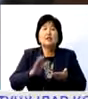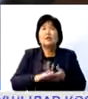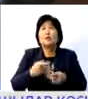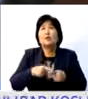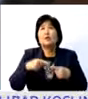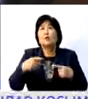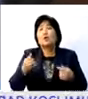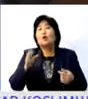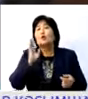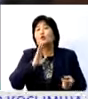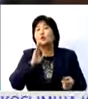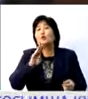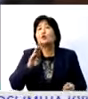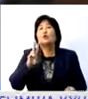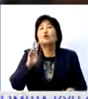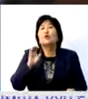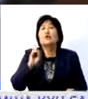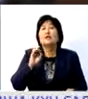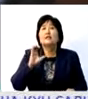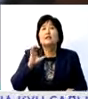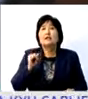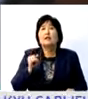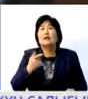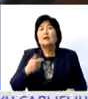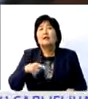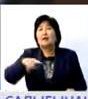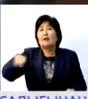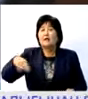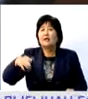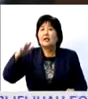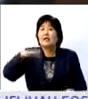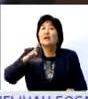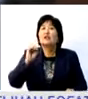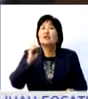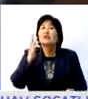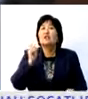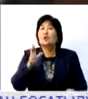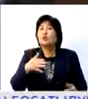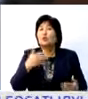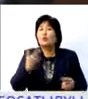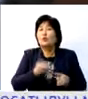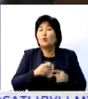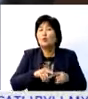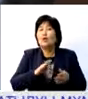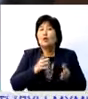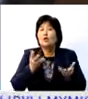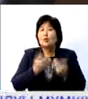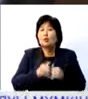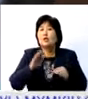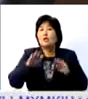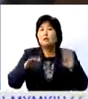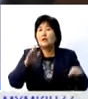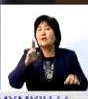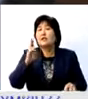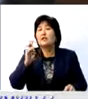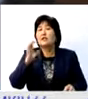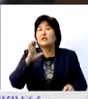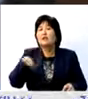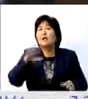бөлек жаңағы су жүйесіндегі колодцтердің крышкалары жоқ, оның бәрін түгелдеп салып күн ескердің бәрін